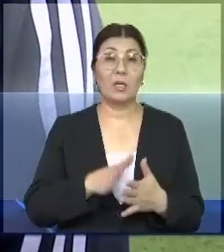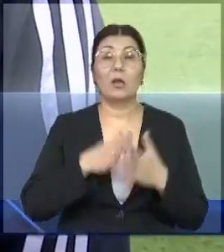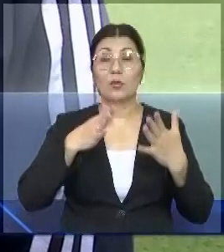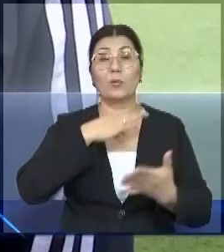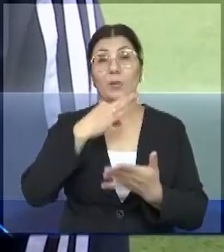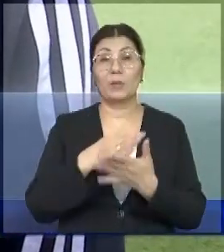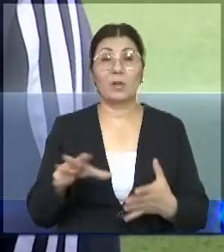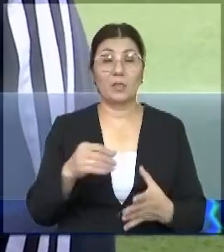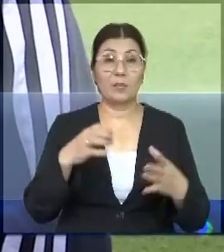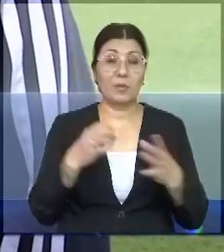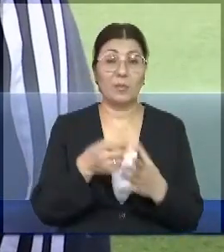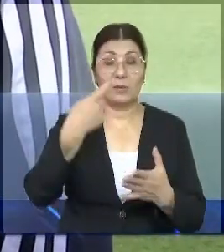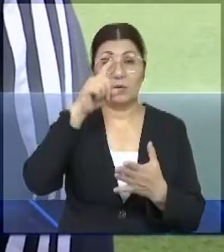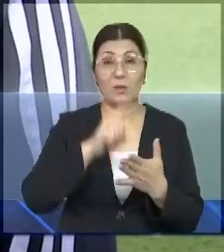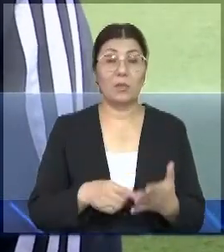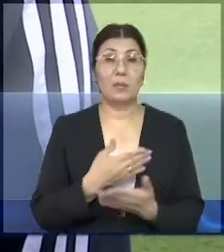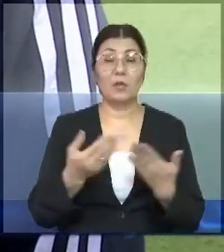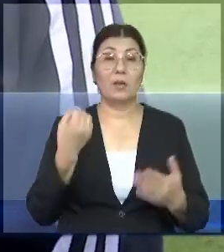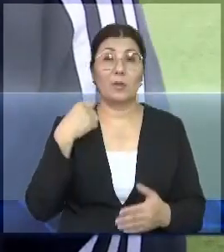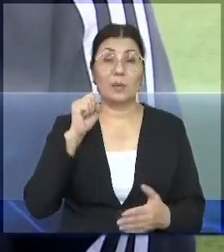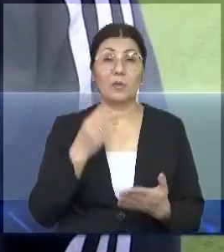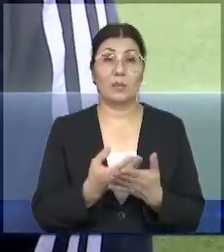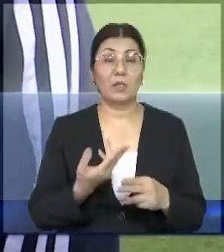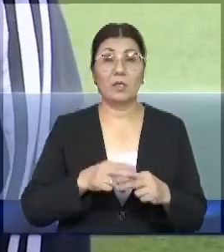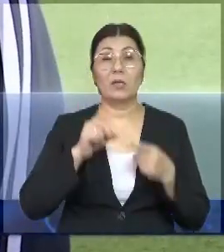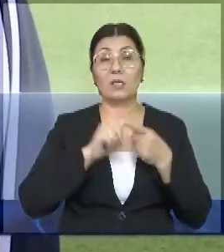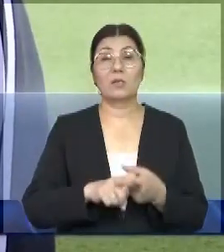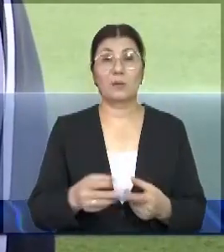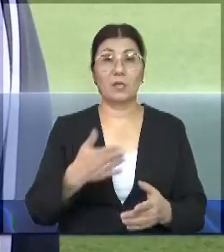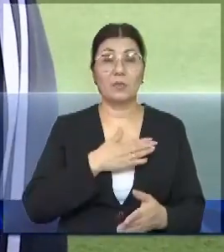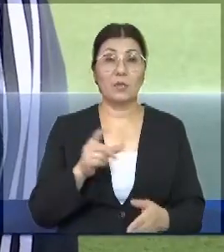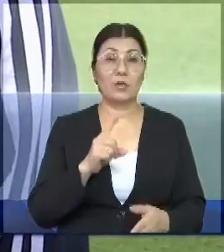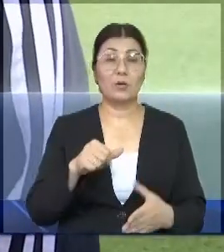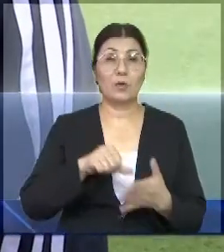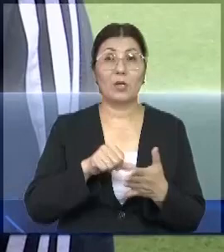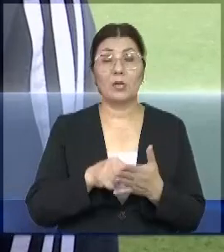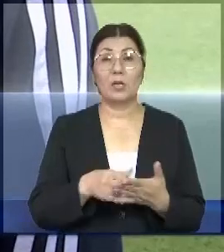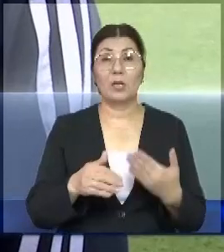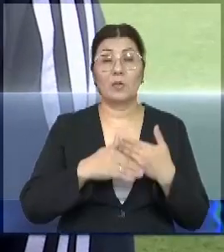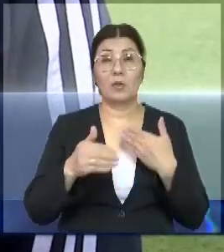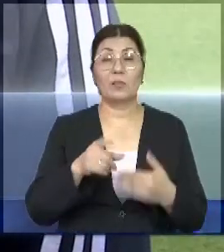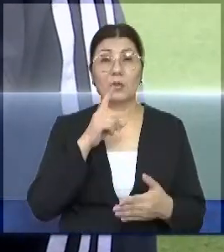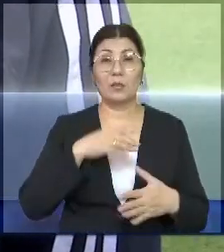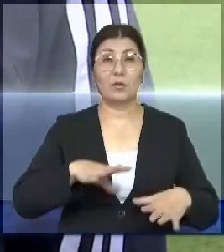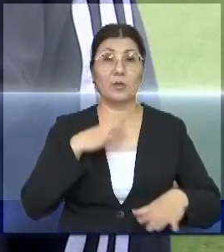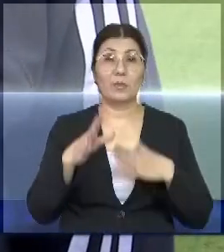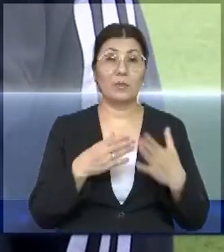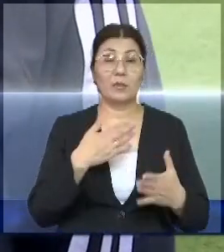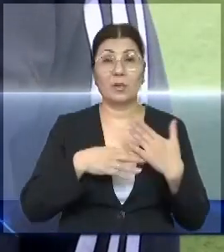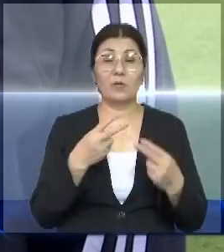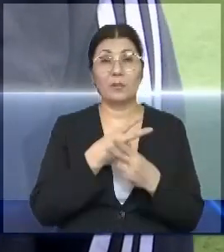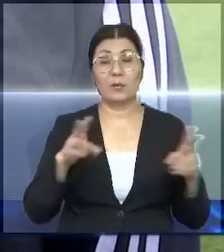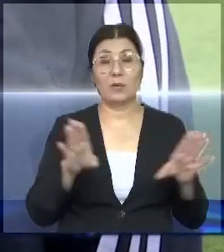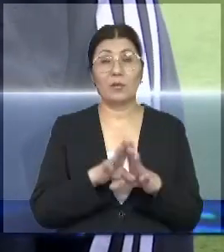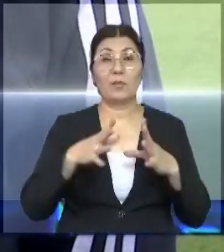ответственность вся команда Надеется на тебя Победа или поражение что касается площадки то здесь удобно тренироваться очень рад видеть у